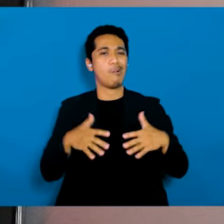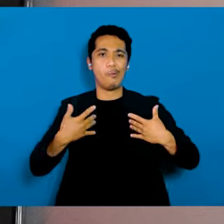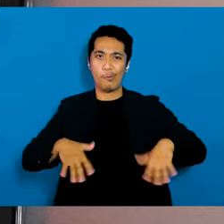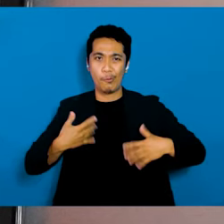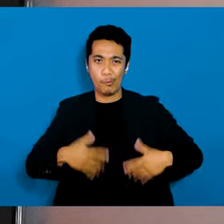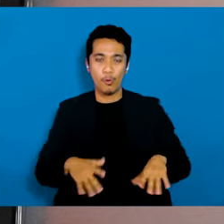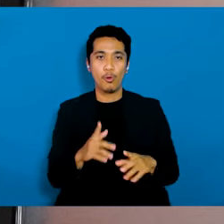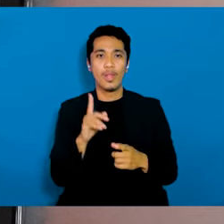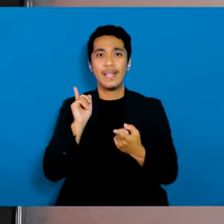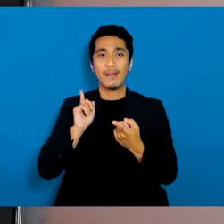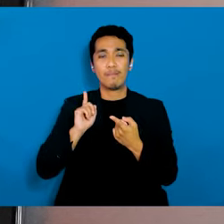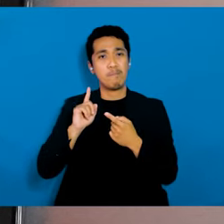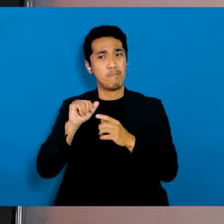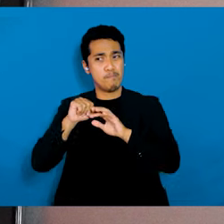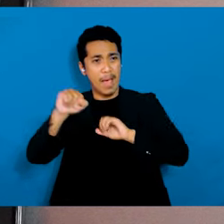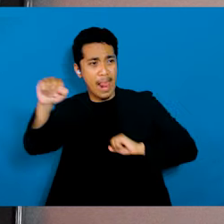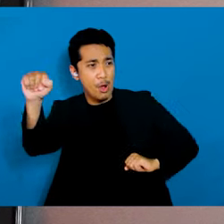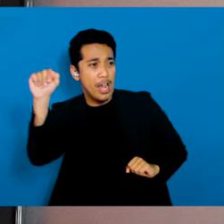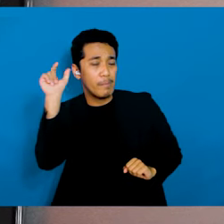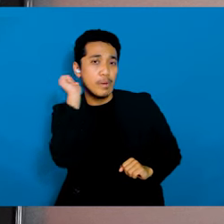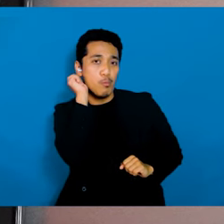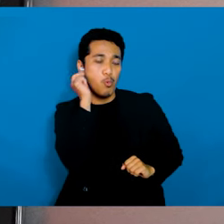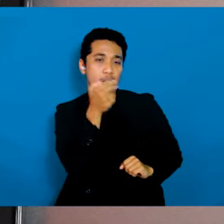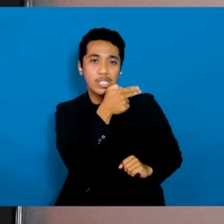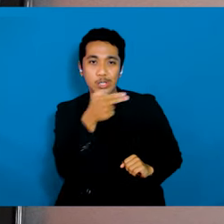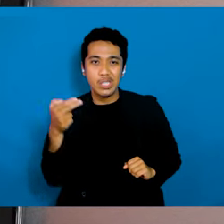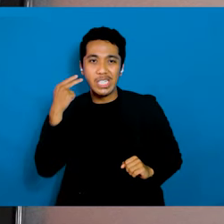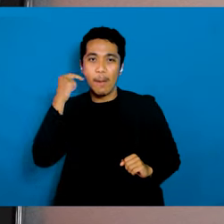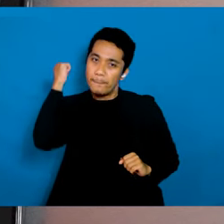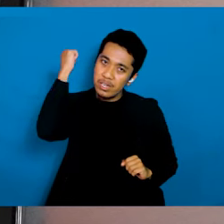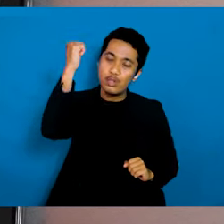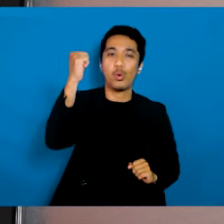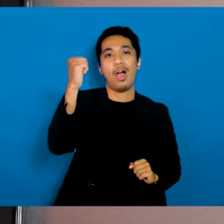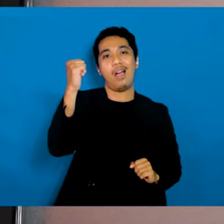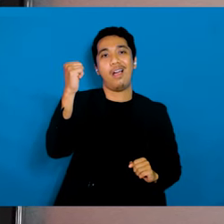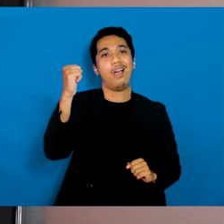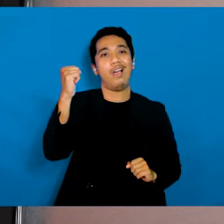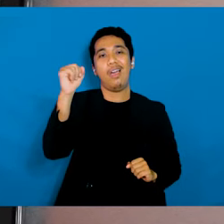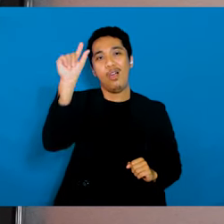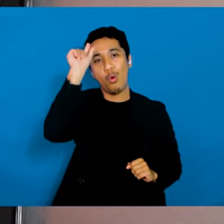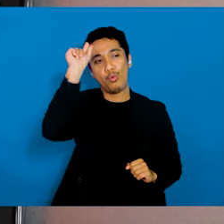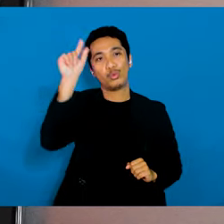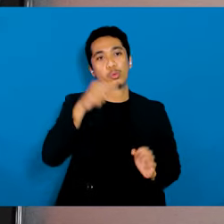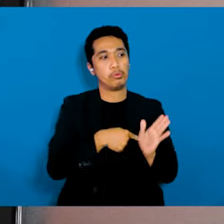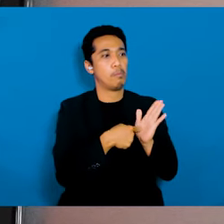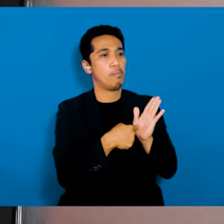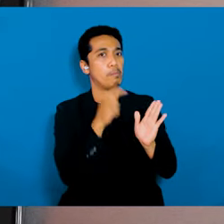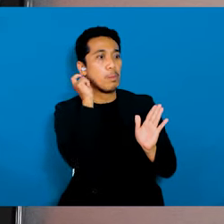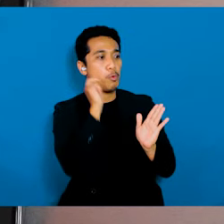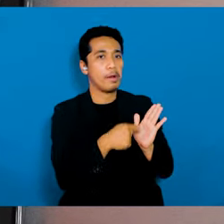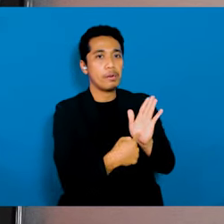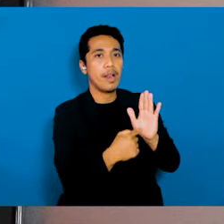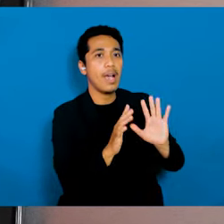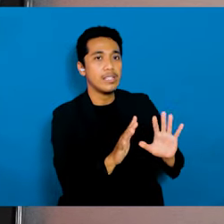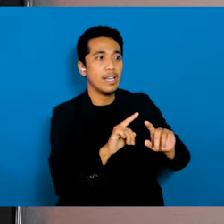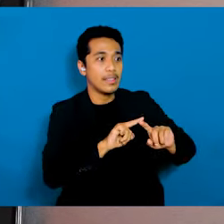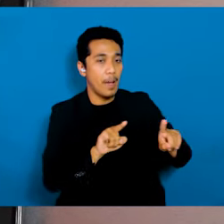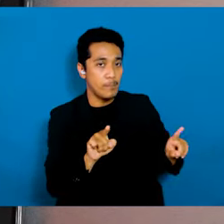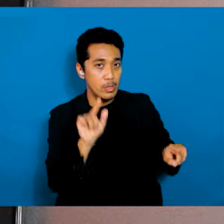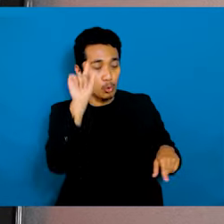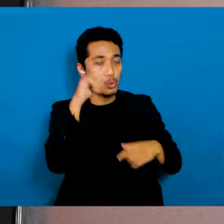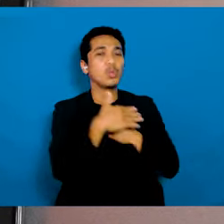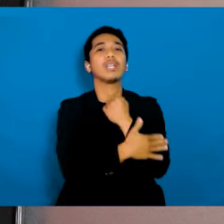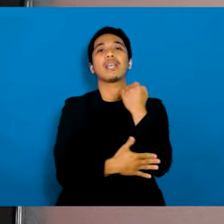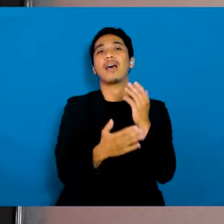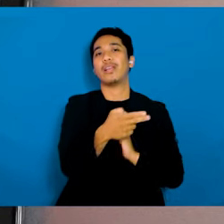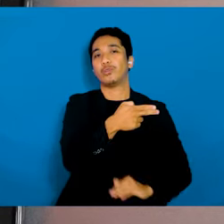Ini pahlawan-pahlawan perempuan dari Indonesia yang berjuang bukan hanya untuk eksistensi